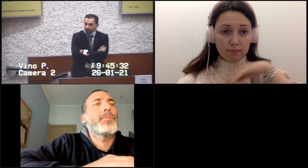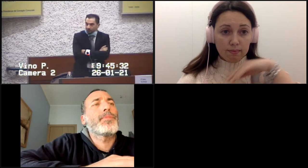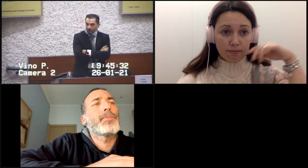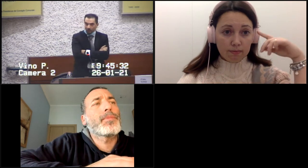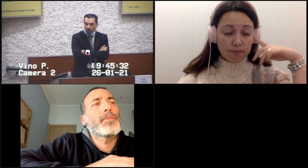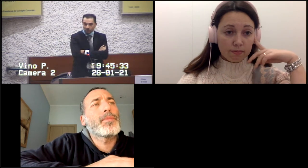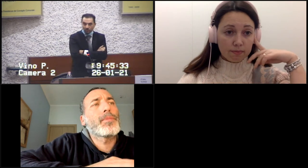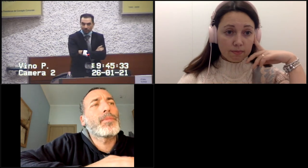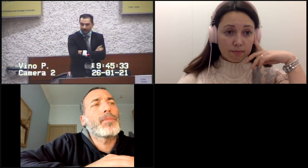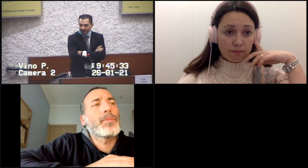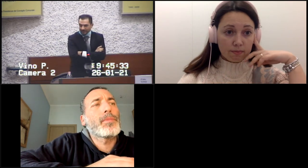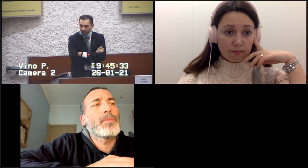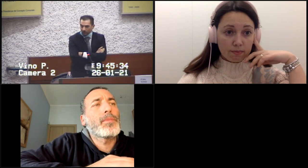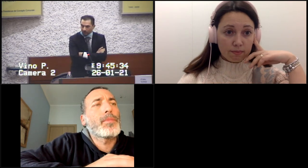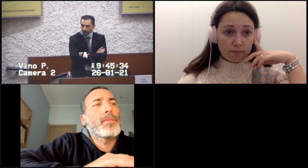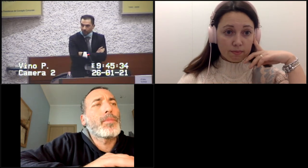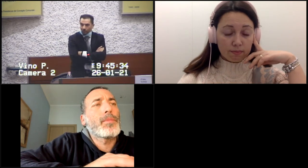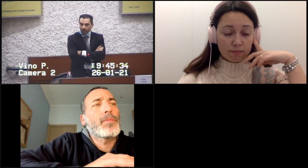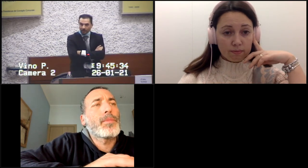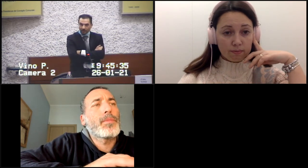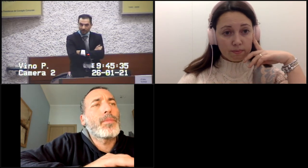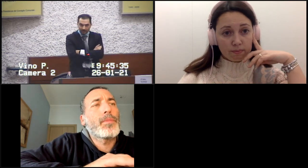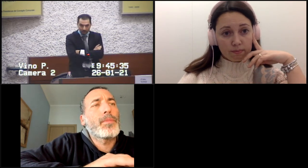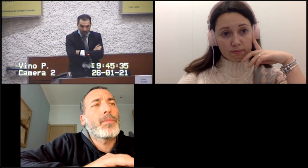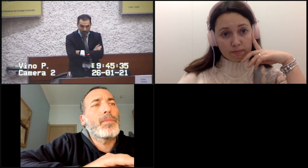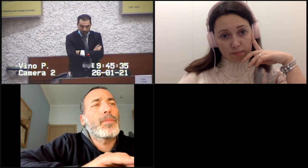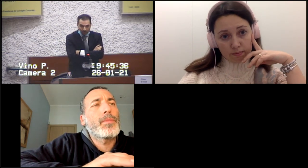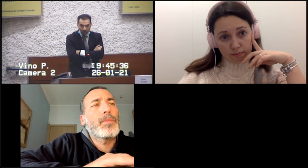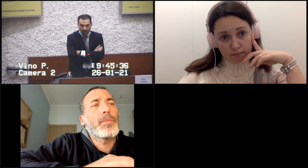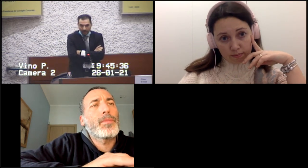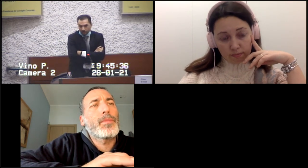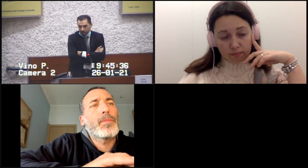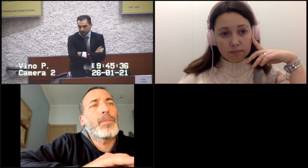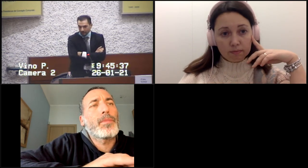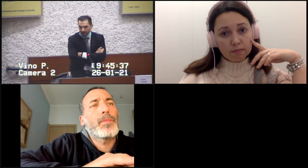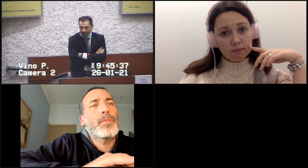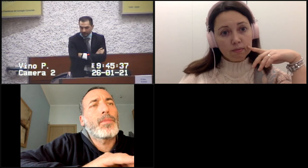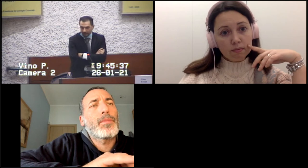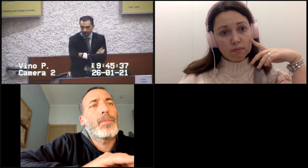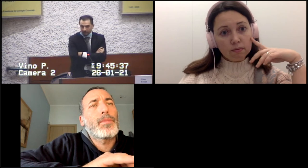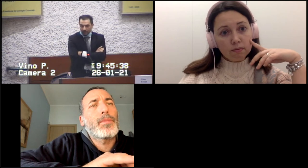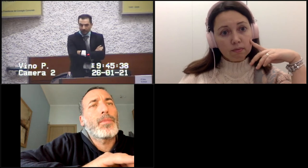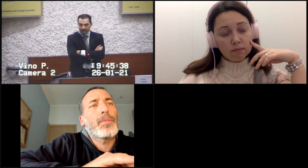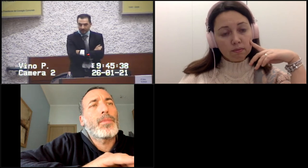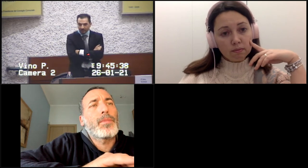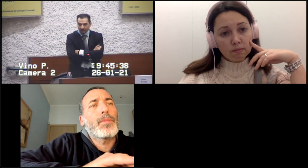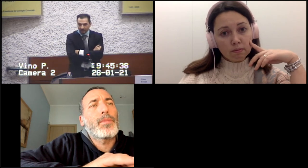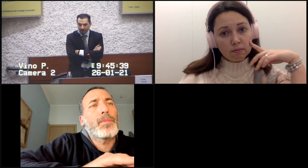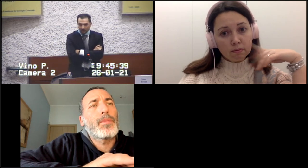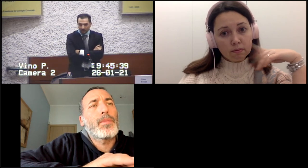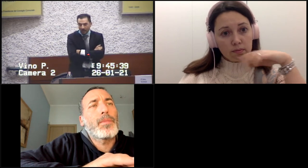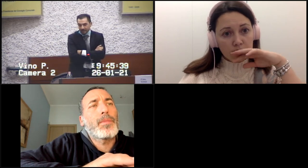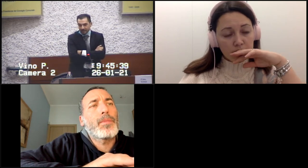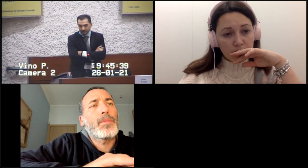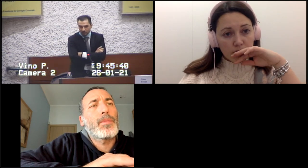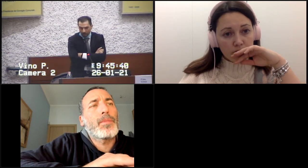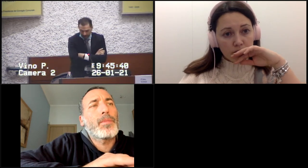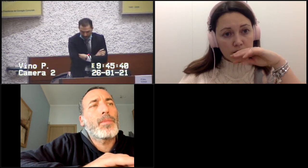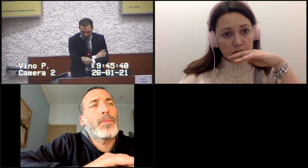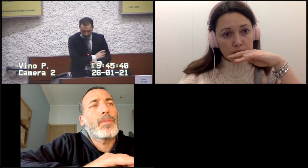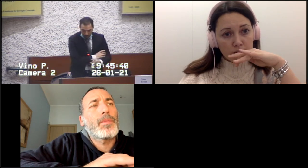sera non si può non essere d'accordo con le dichiarazioni del Partito Democratico. Vede esattamente ha la